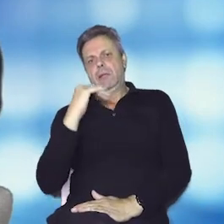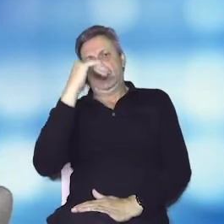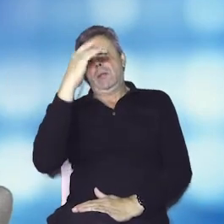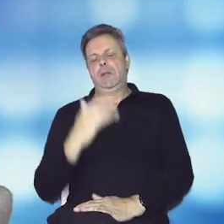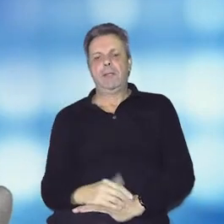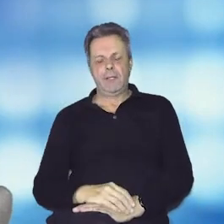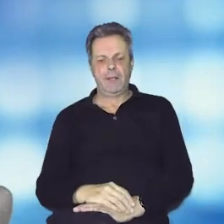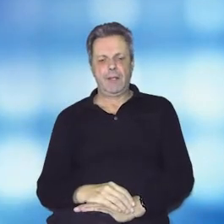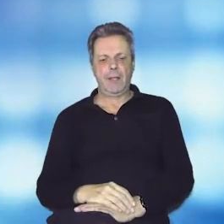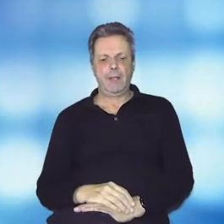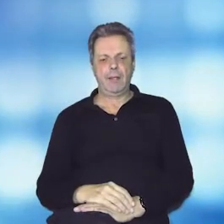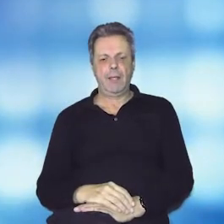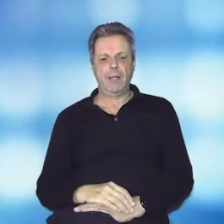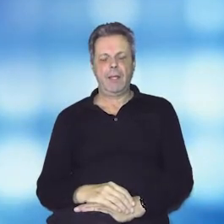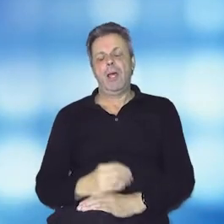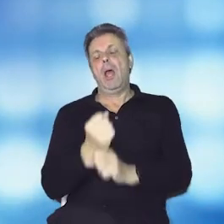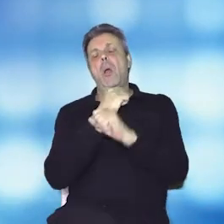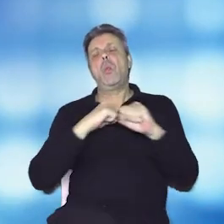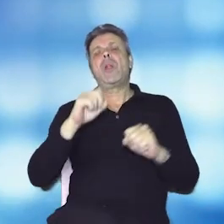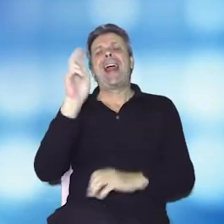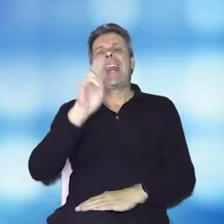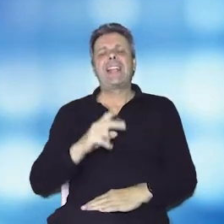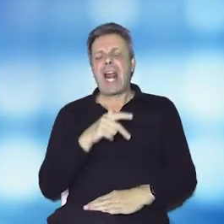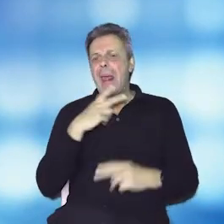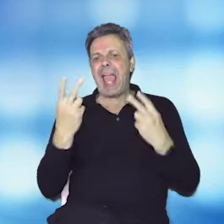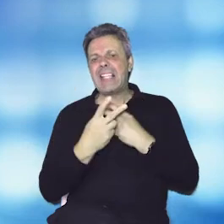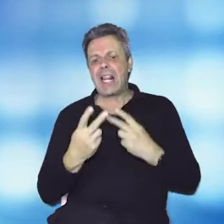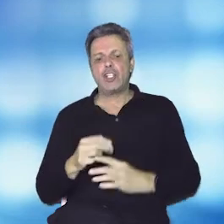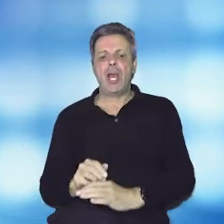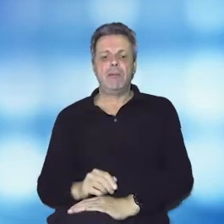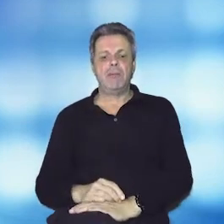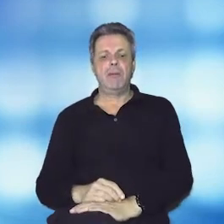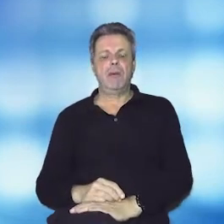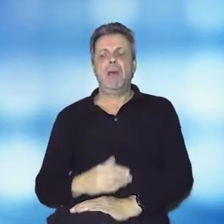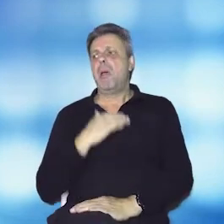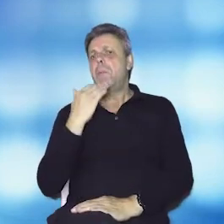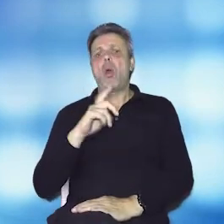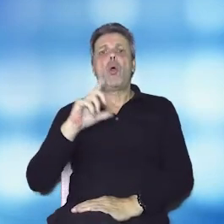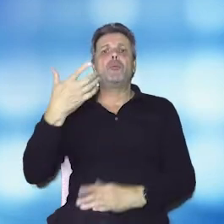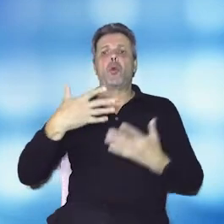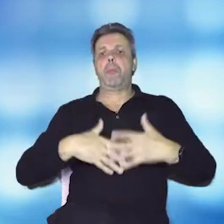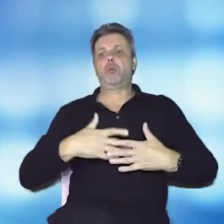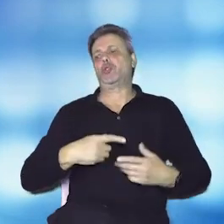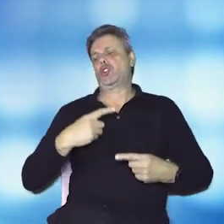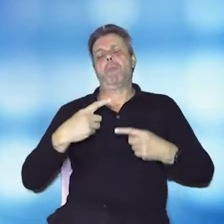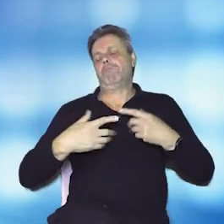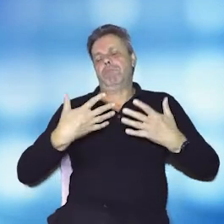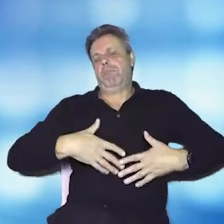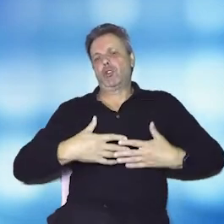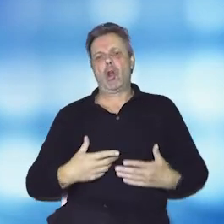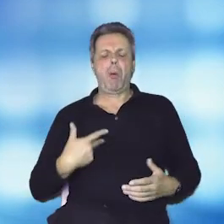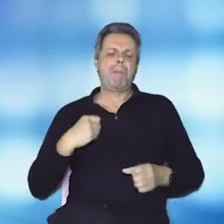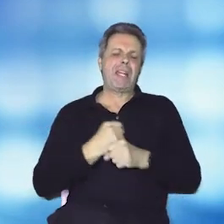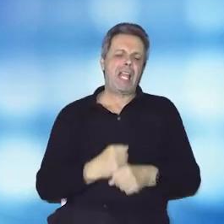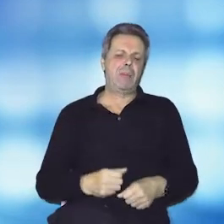hijerarhiji? Pa nuklearna elektrana je vrlo slična bilo kojem drugom industrijskom postrojenju. Znači mi